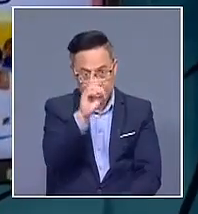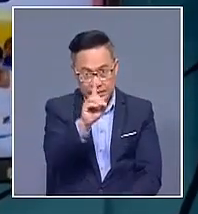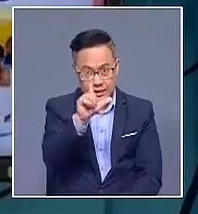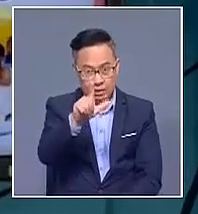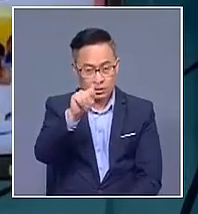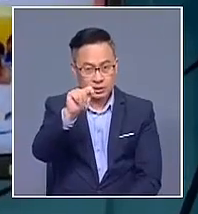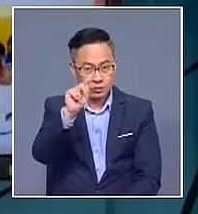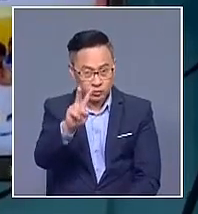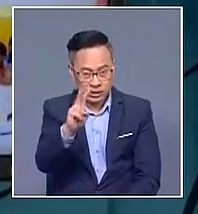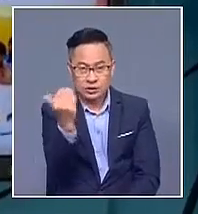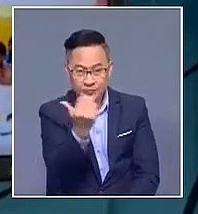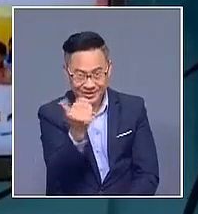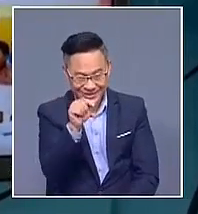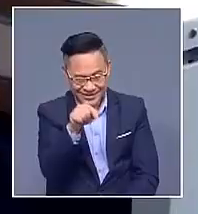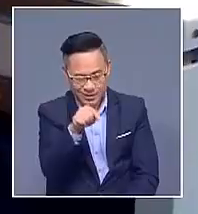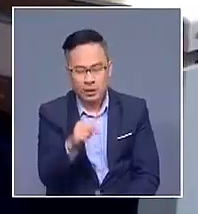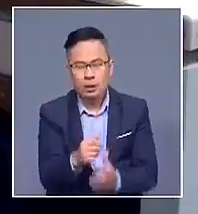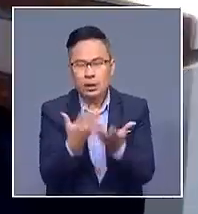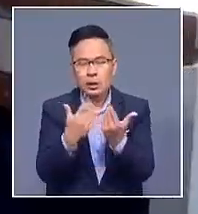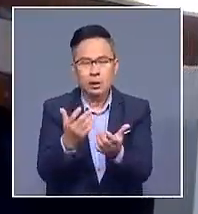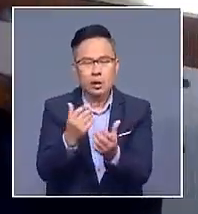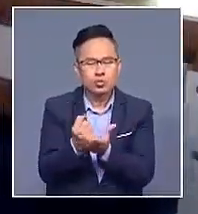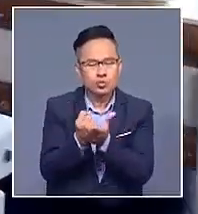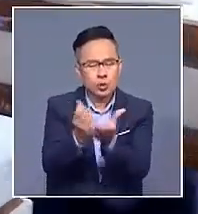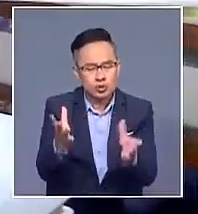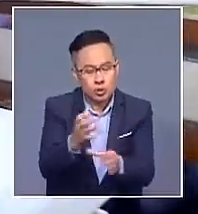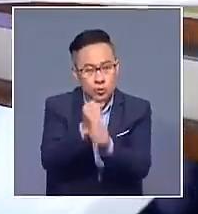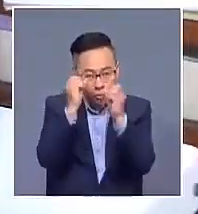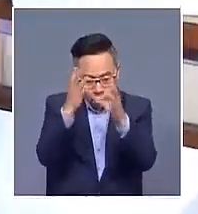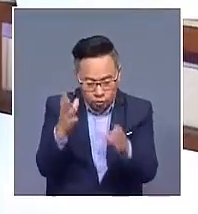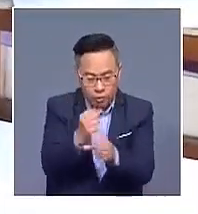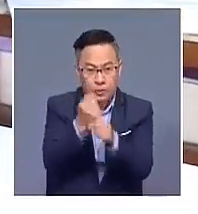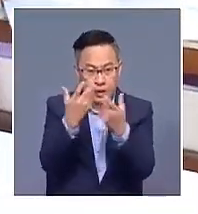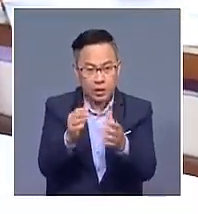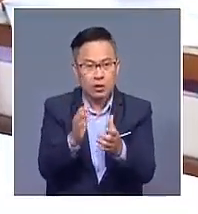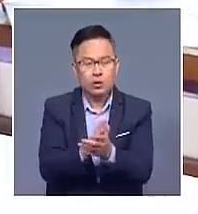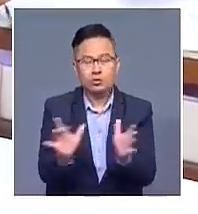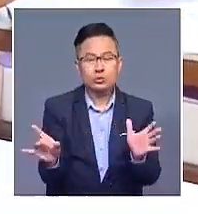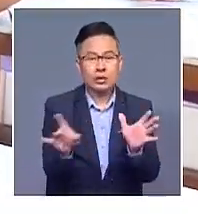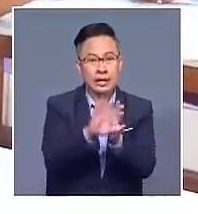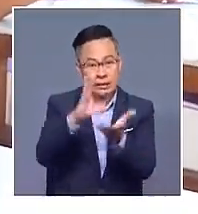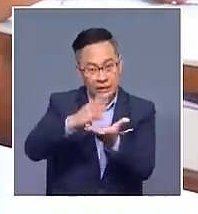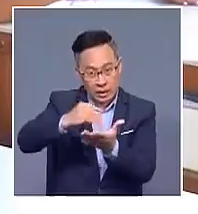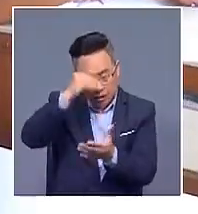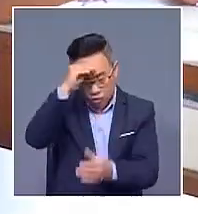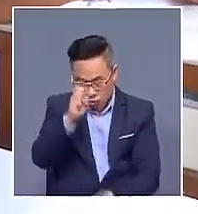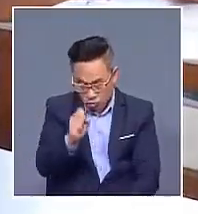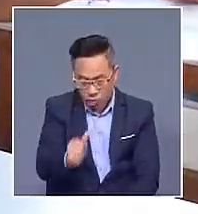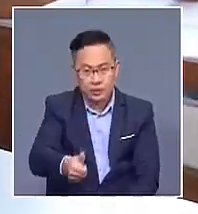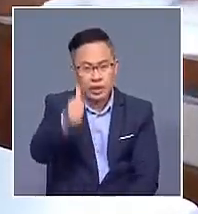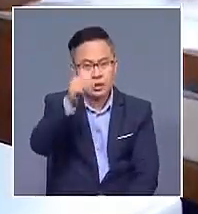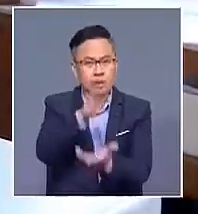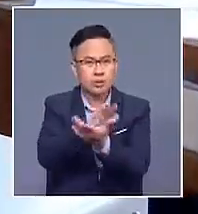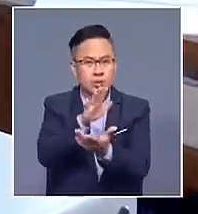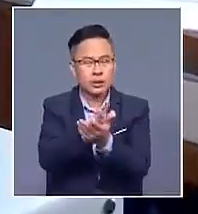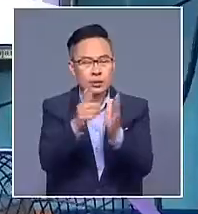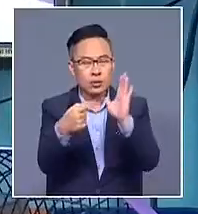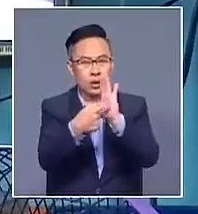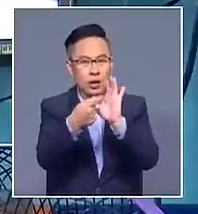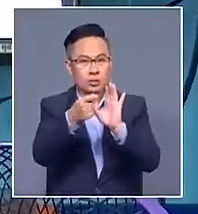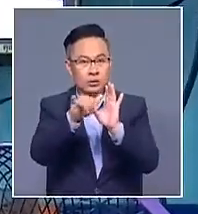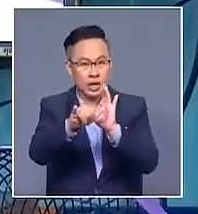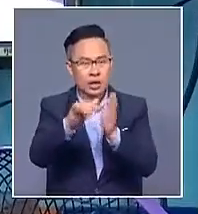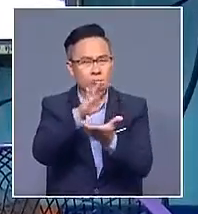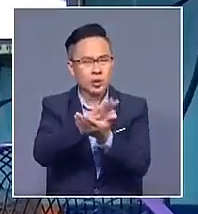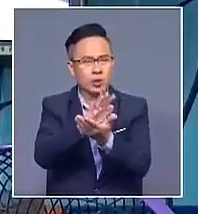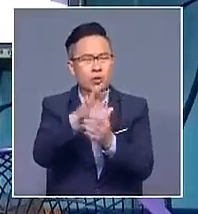สนุนในเรื่องของตรงนี้ทำให้นักเรียนของเราสอบเข้าโรงเรียนประจำจังหวัดได ้ เข้าม.1ได้ที่โรงเรียนอยุธยาวิทยาลัย ส